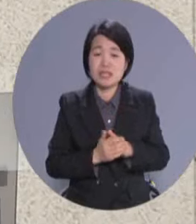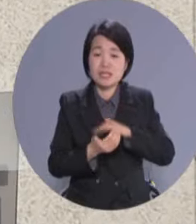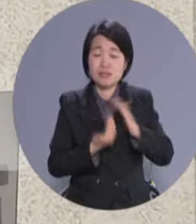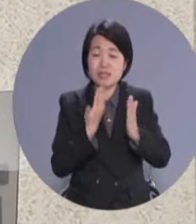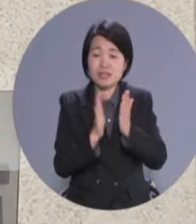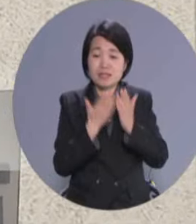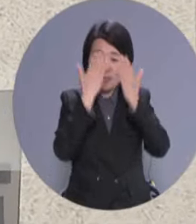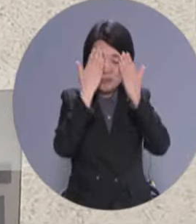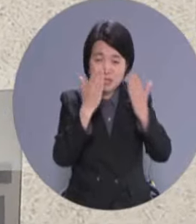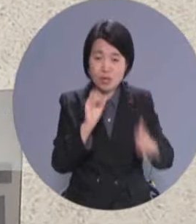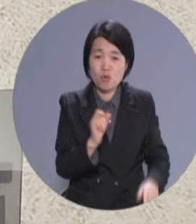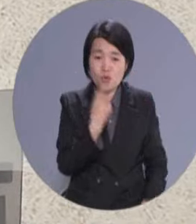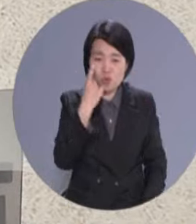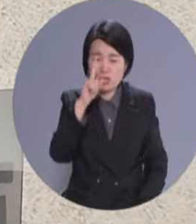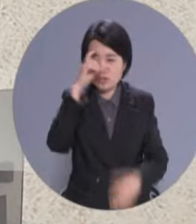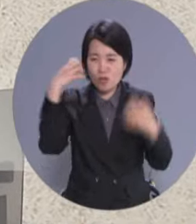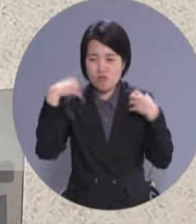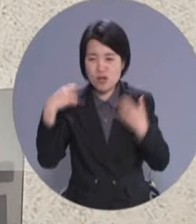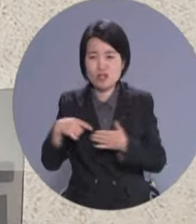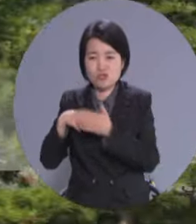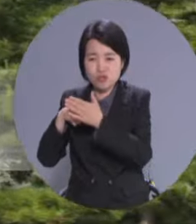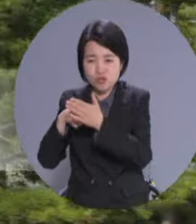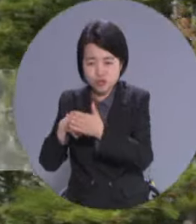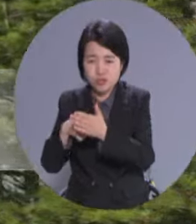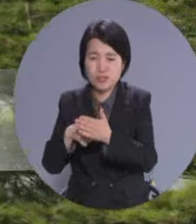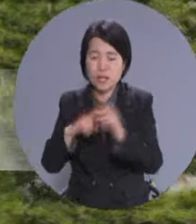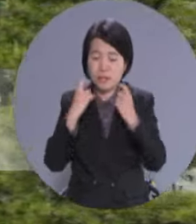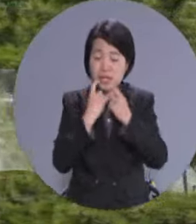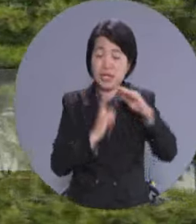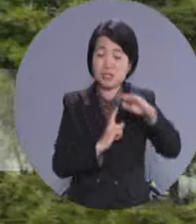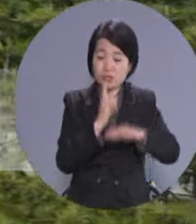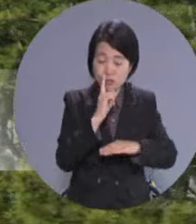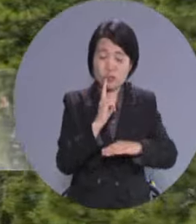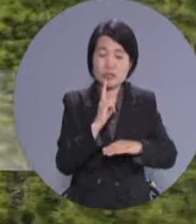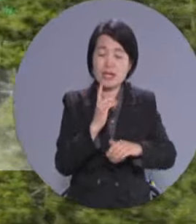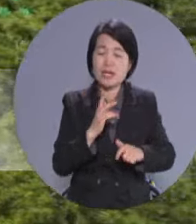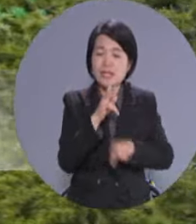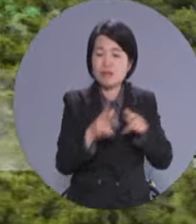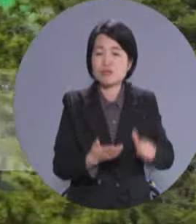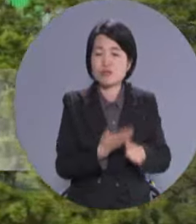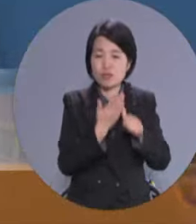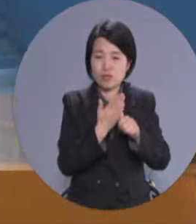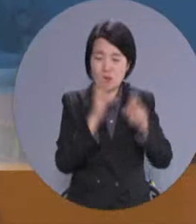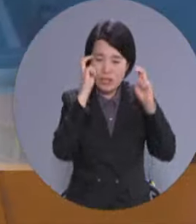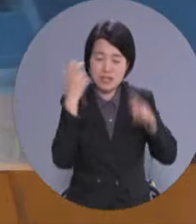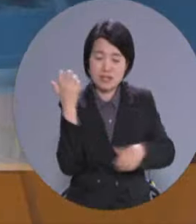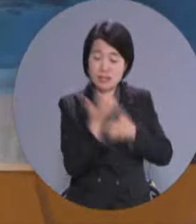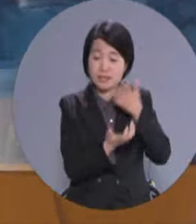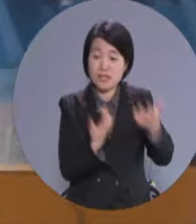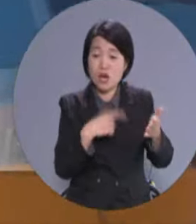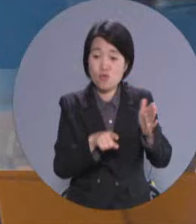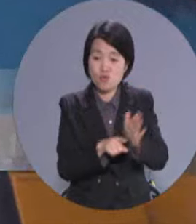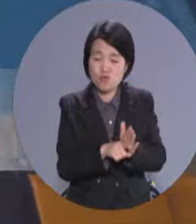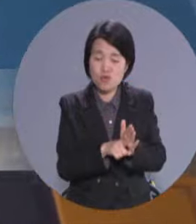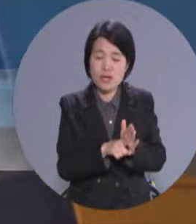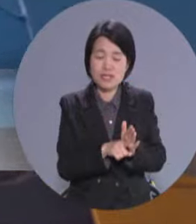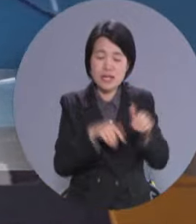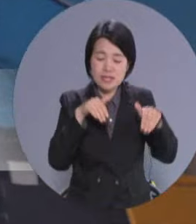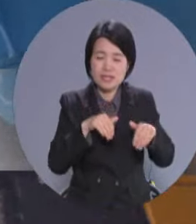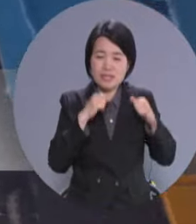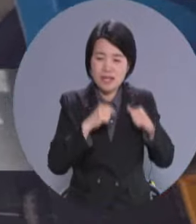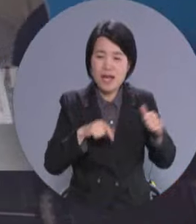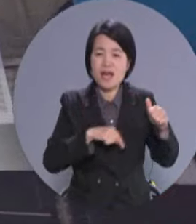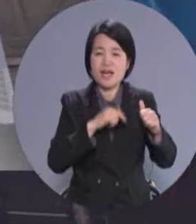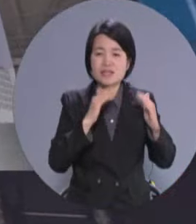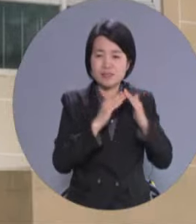차원에서 속도감 있게 추진되는 만큼 민간주도 발사체 산업 육성과 관련 기업 집적화를 위해 정주여건 개선과